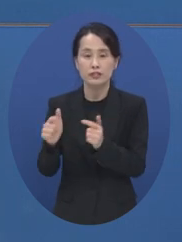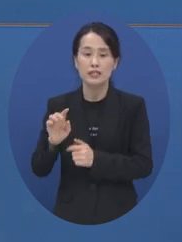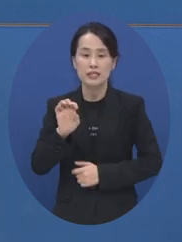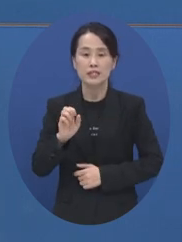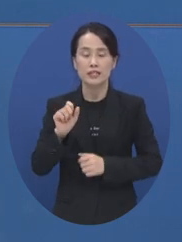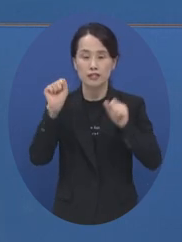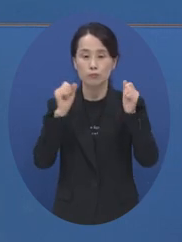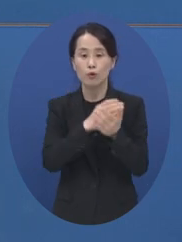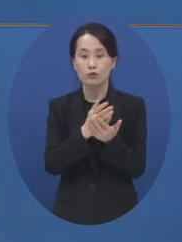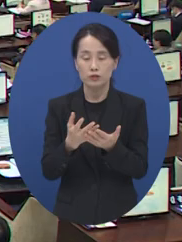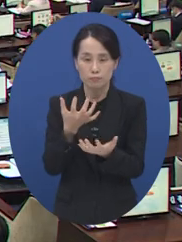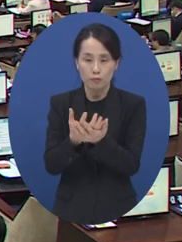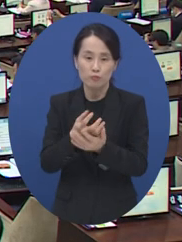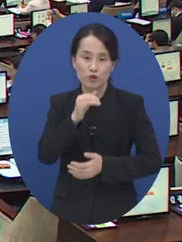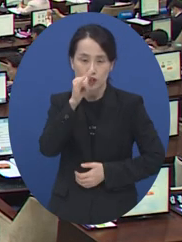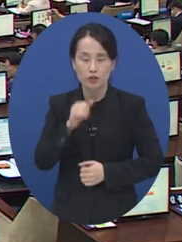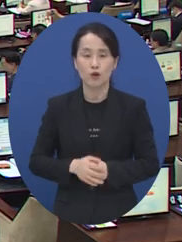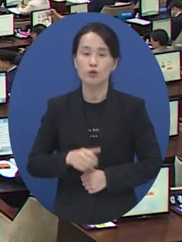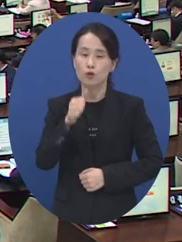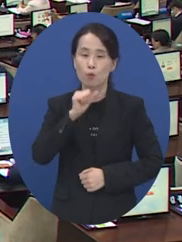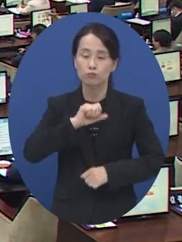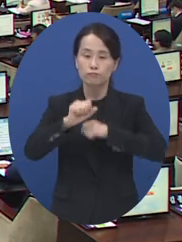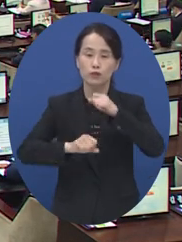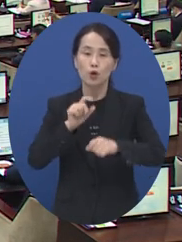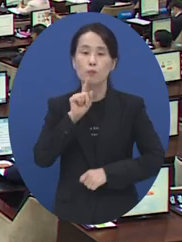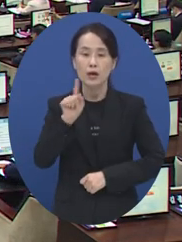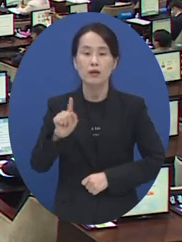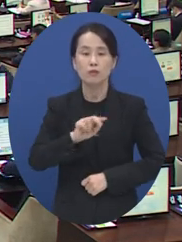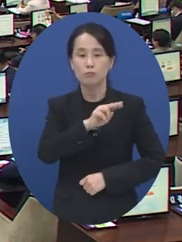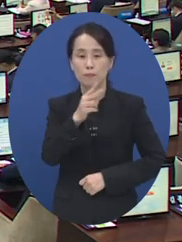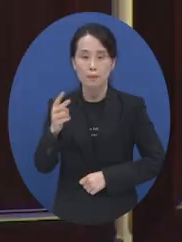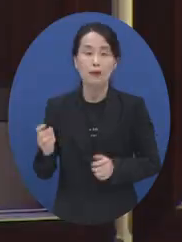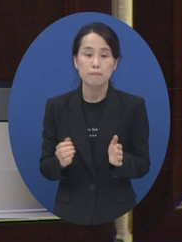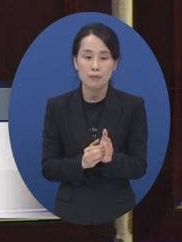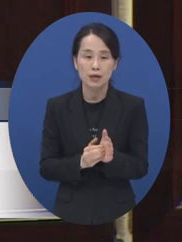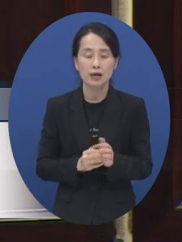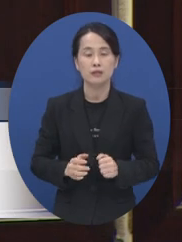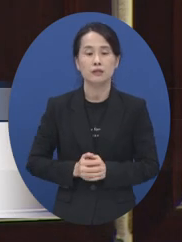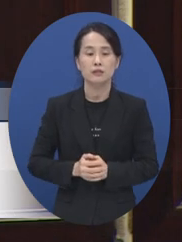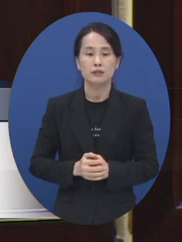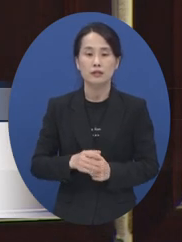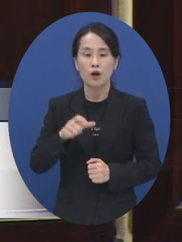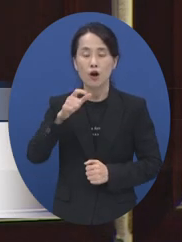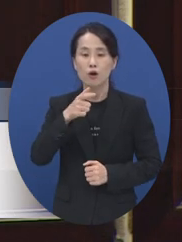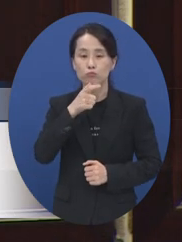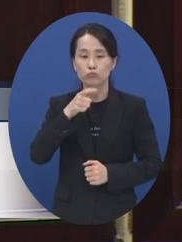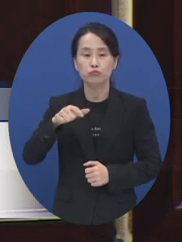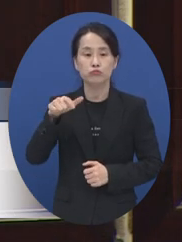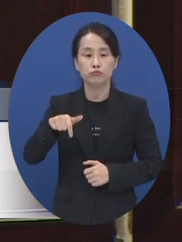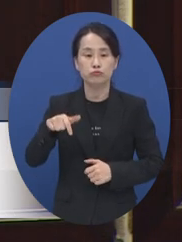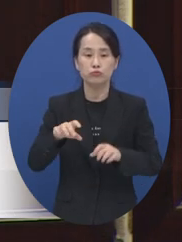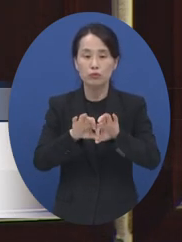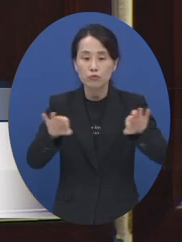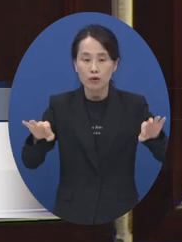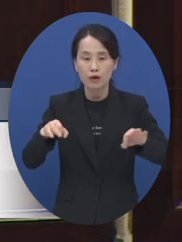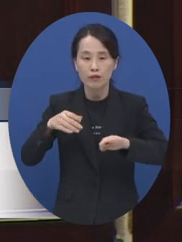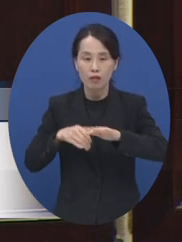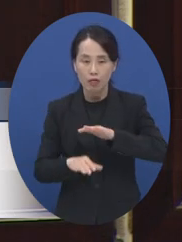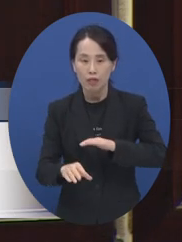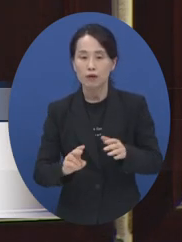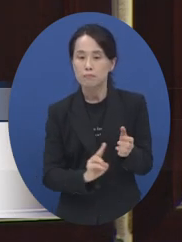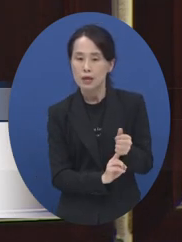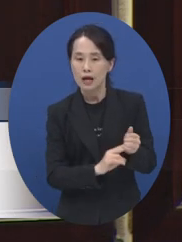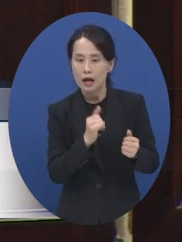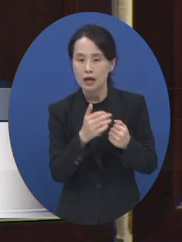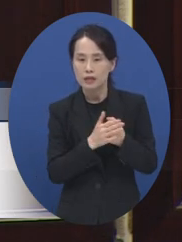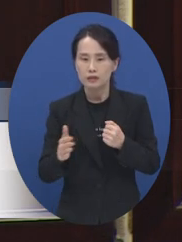처리되었습니다 보내 예선 5분자유발언 도 진행됐습니다 3 소관 연지 1배 선로 육안으로 식별하기 어려운